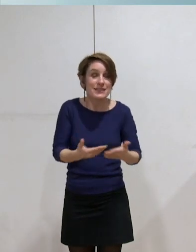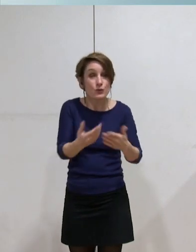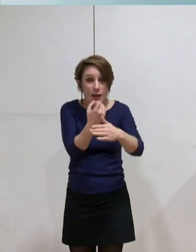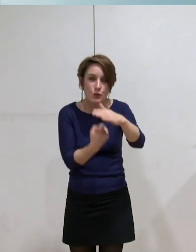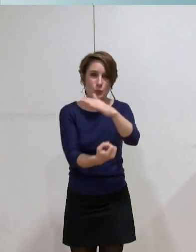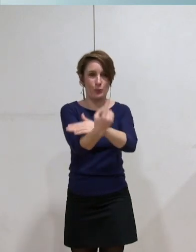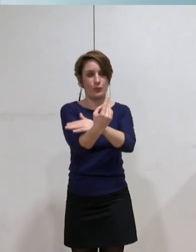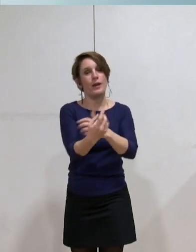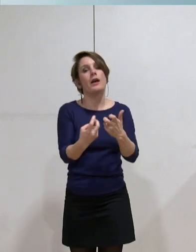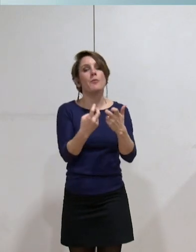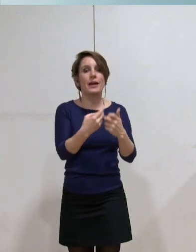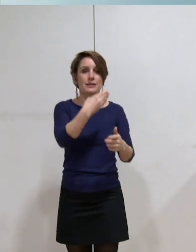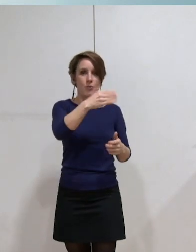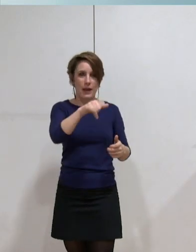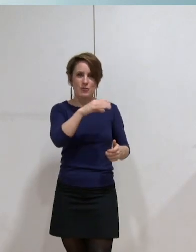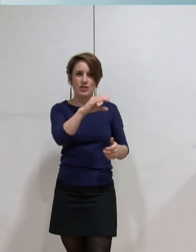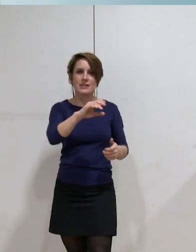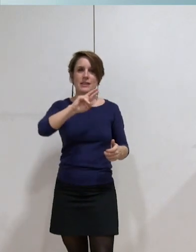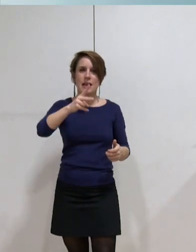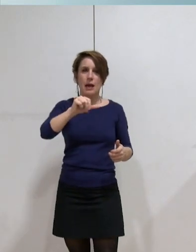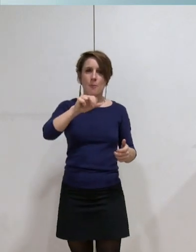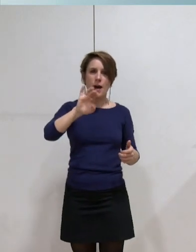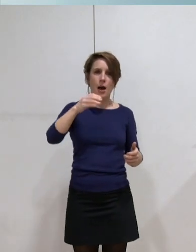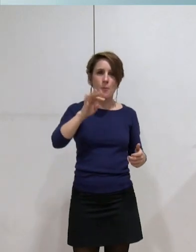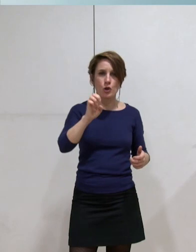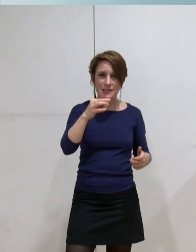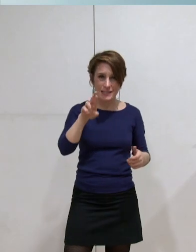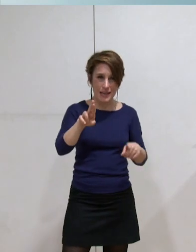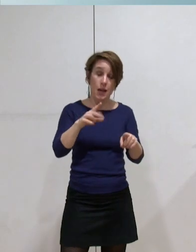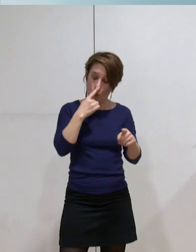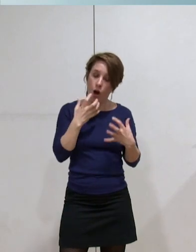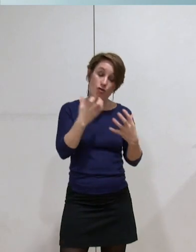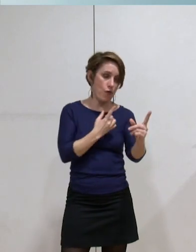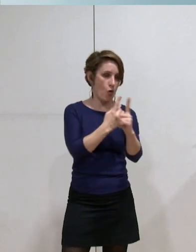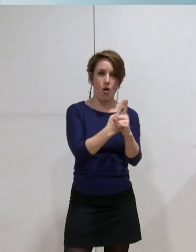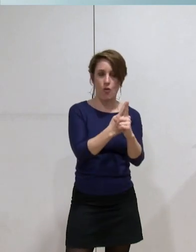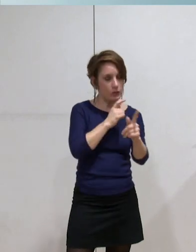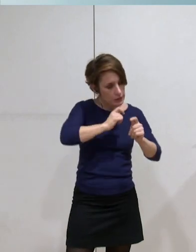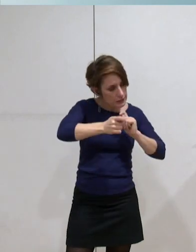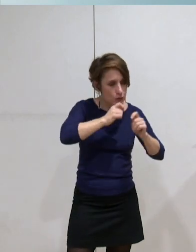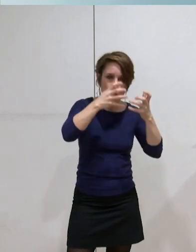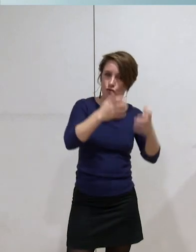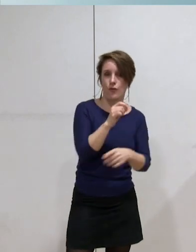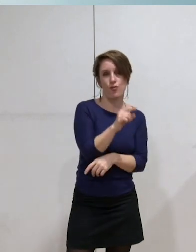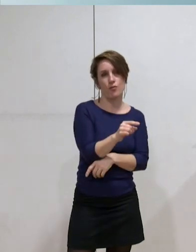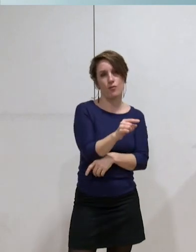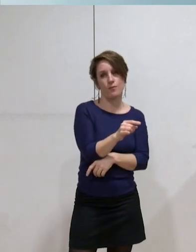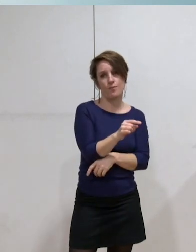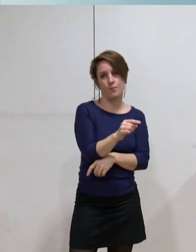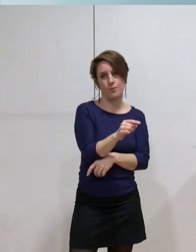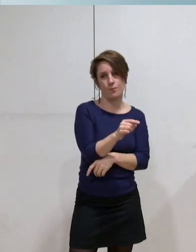pense par exemple avec la MJC Parmentier avec laquelle je souhaite ardemment me remettre autour de la table euh dans sa